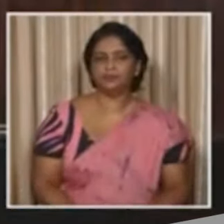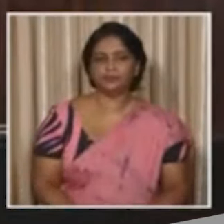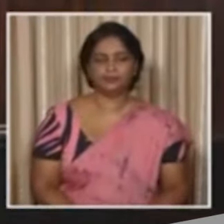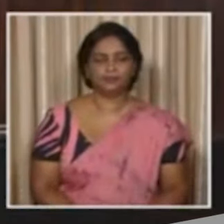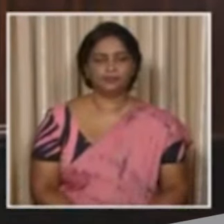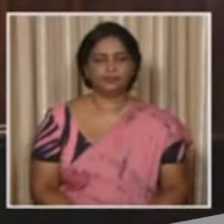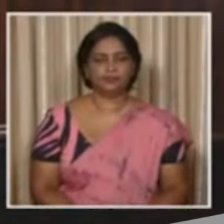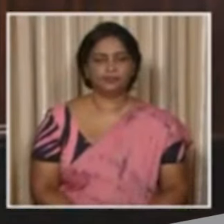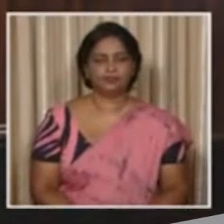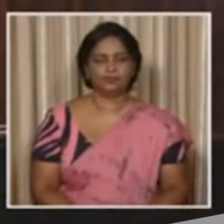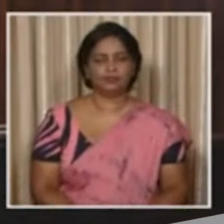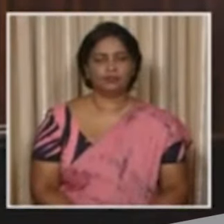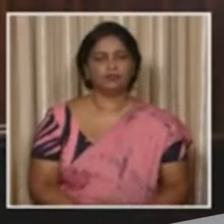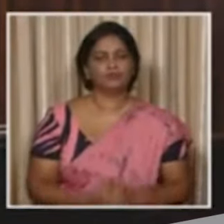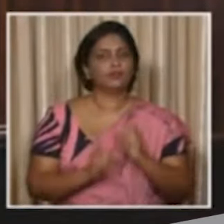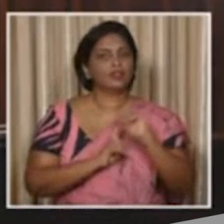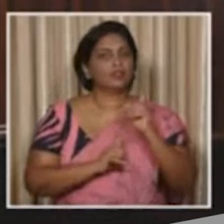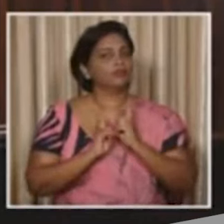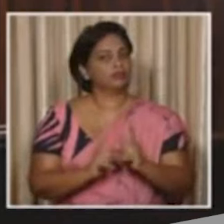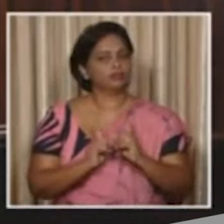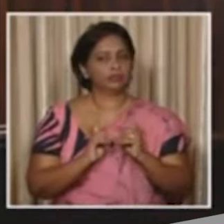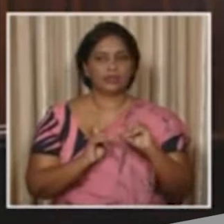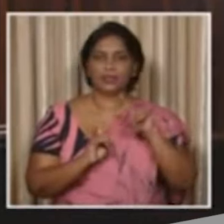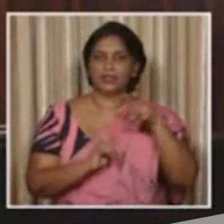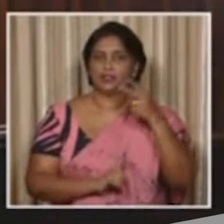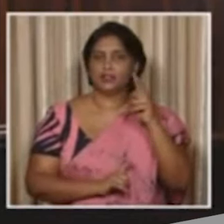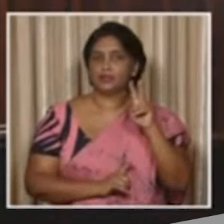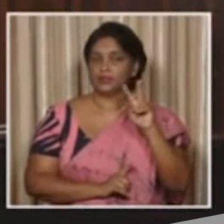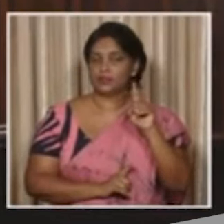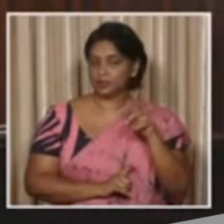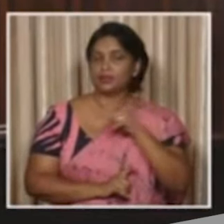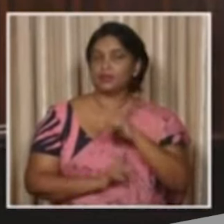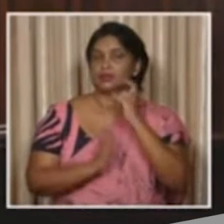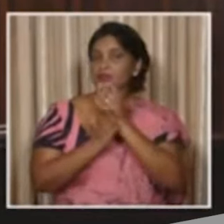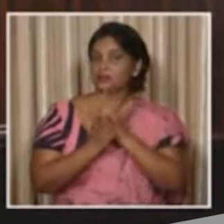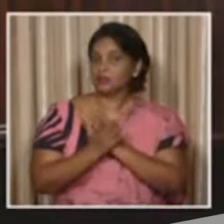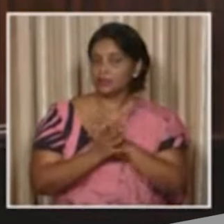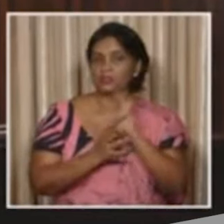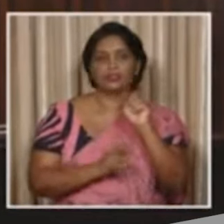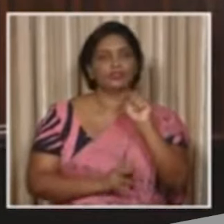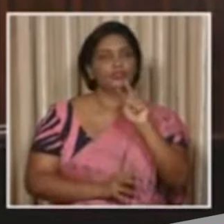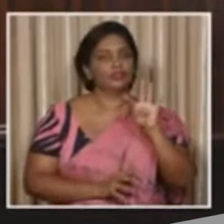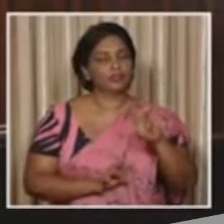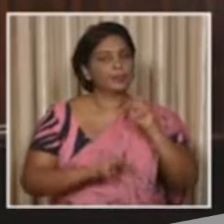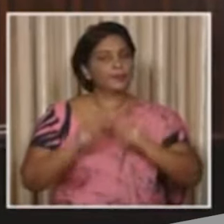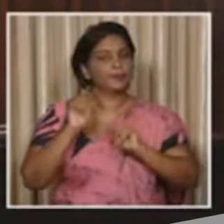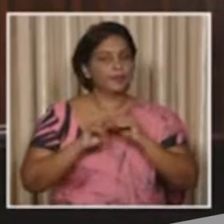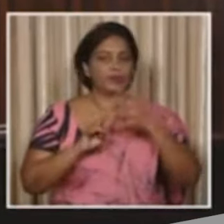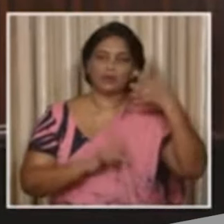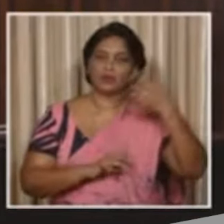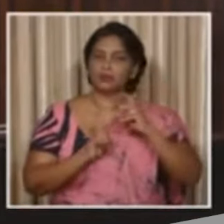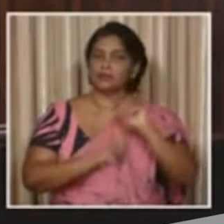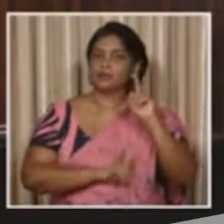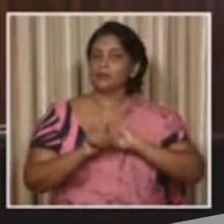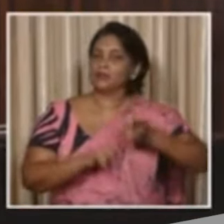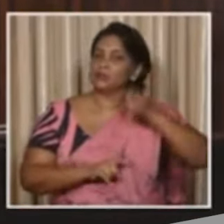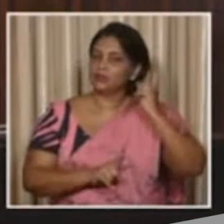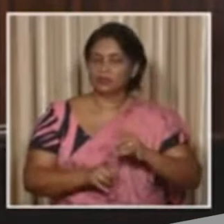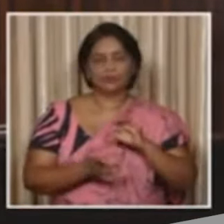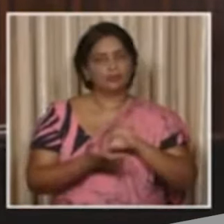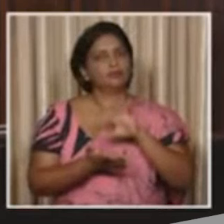මන්ත්‍රීතුමා. පාර්ලිමේන්තුවේ ස්ථාවර නියෝග 120 කි විධිවිධාන සහ 2024 පෙබරවාරි 9 වෙනි පාර්ලිමේන්තුව විසින් සම්මත කරන